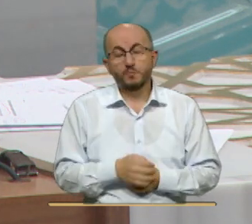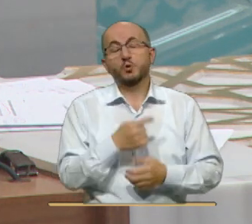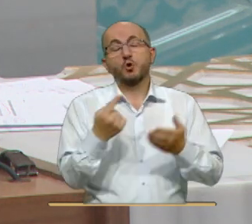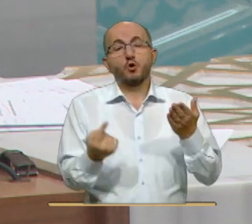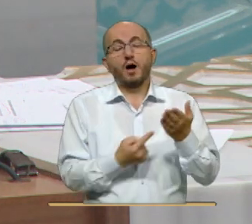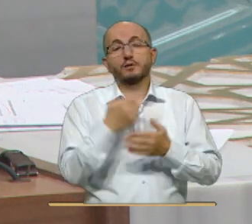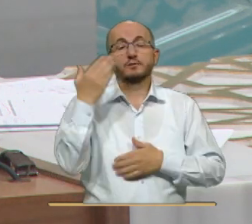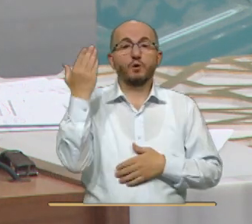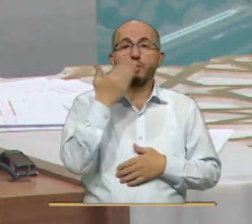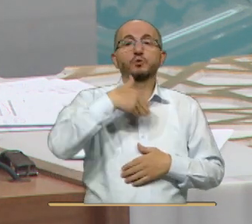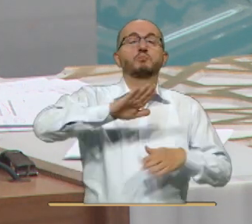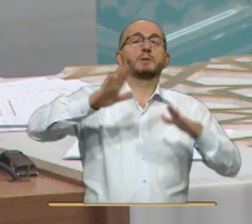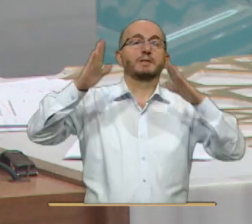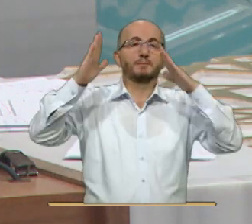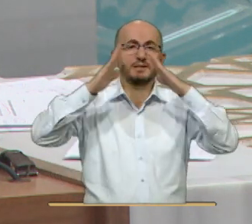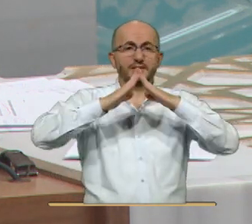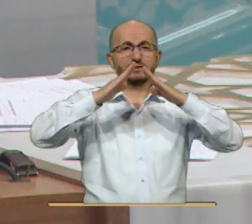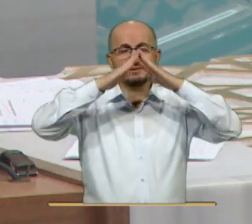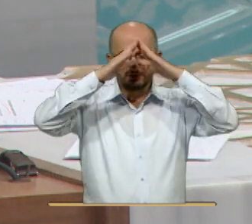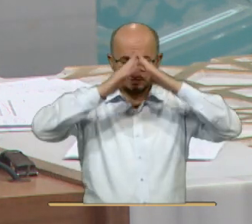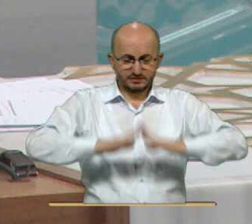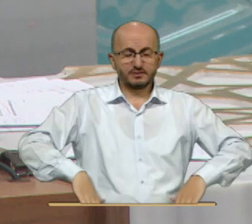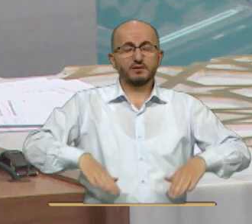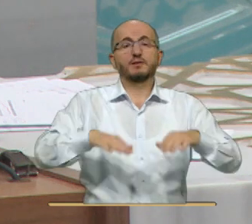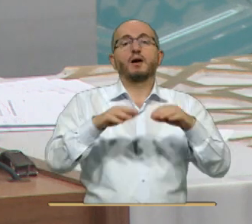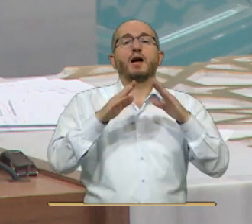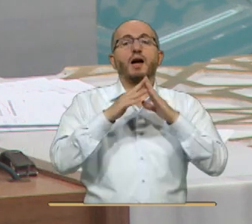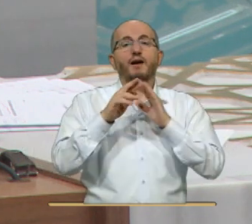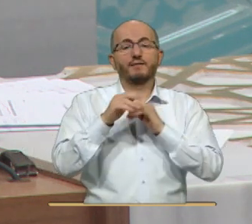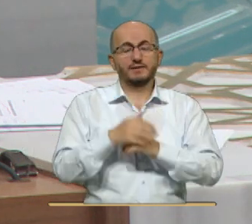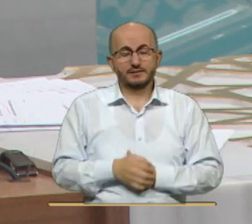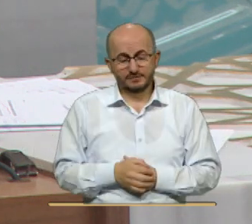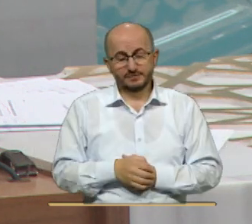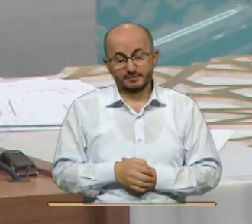Kur'an'ın okunmadığı bir ev, yıkık, virane bir evdir.